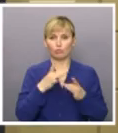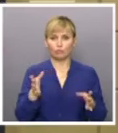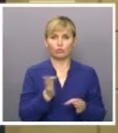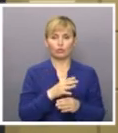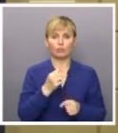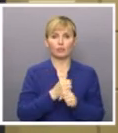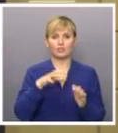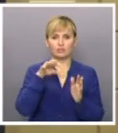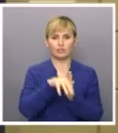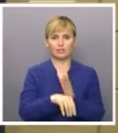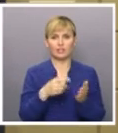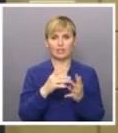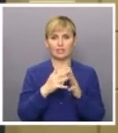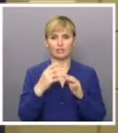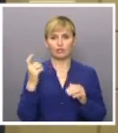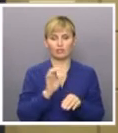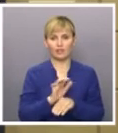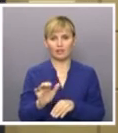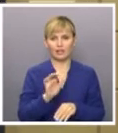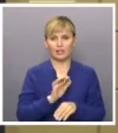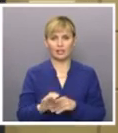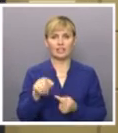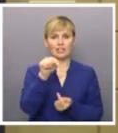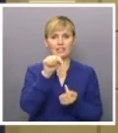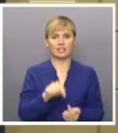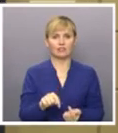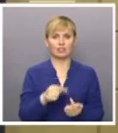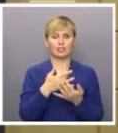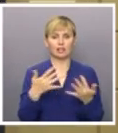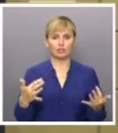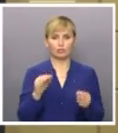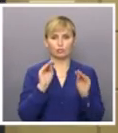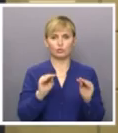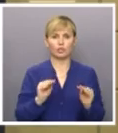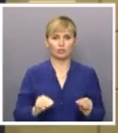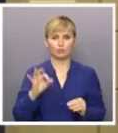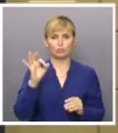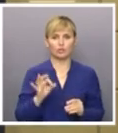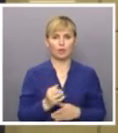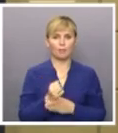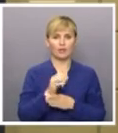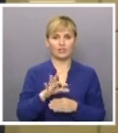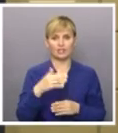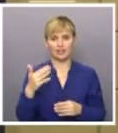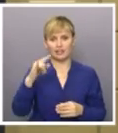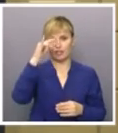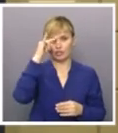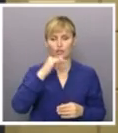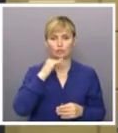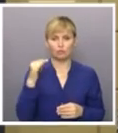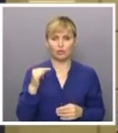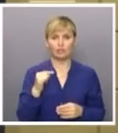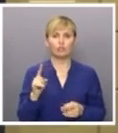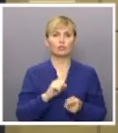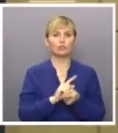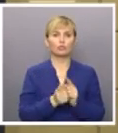производство включили в разряд сельхозтоваропроизводителей, соответствующими данному статусу субсидиями и поддержкой со стороны государства. Что изменилось в